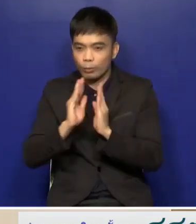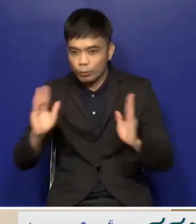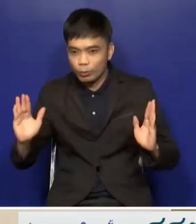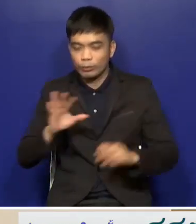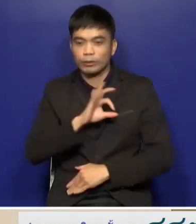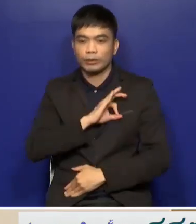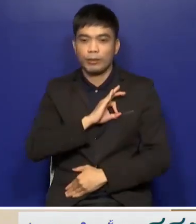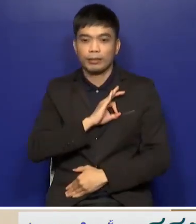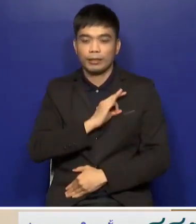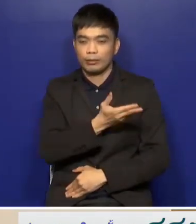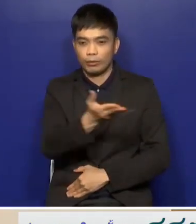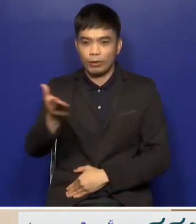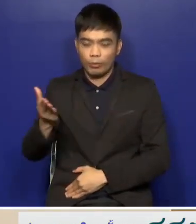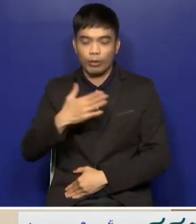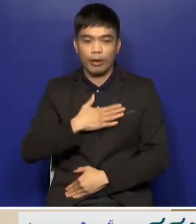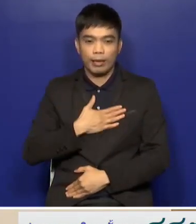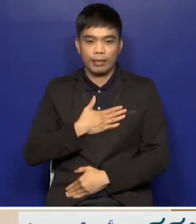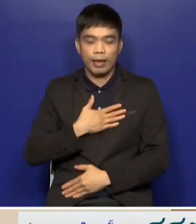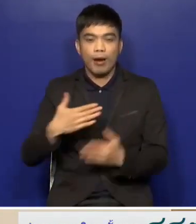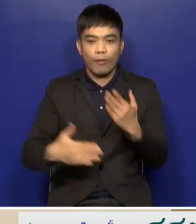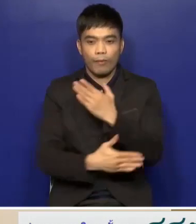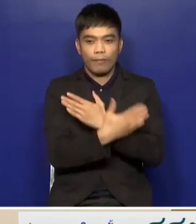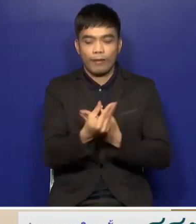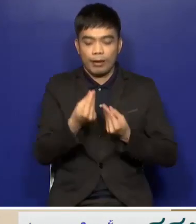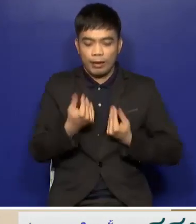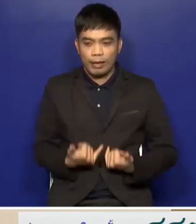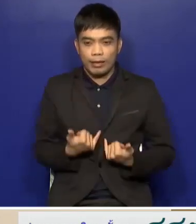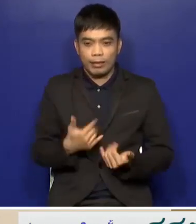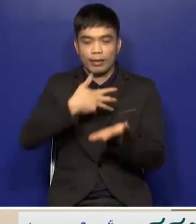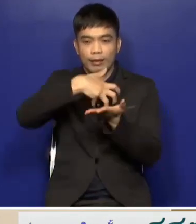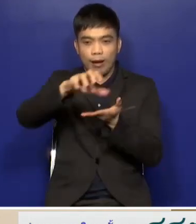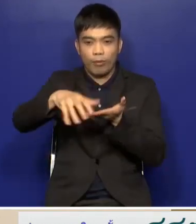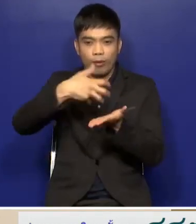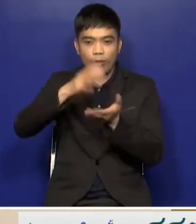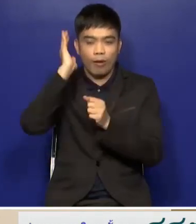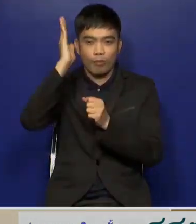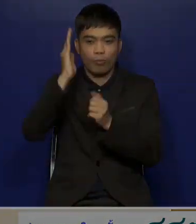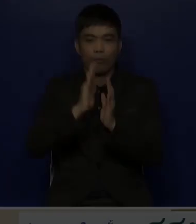งนะครับที่ให้โอกาสมาชี้แจงรายงานความคืบหน้าในครั้งนี้นะครับขอบพระคุณมากครับ